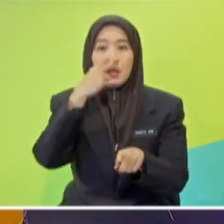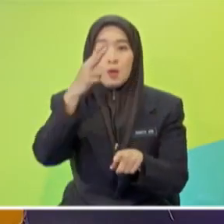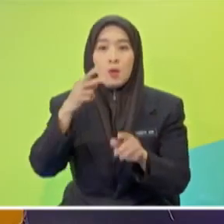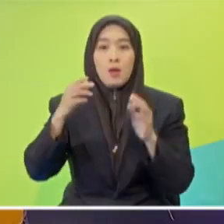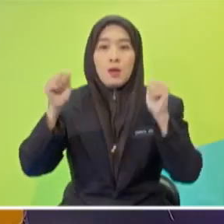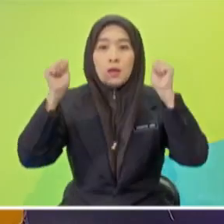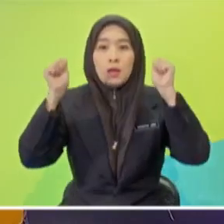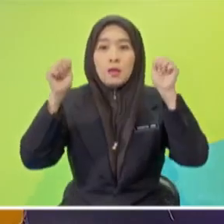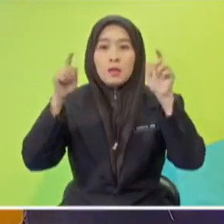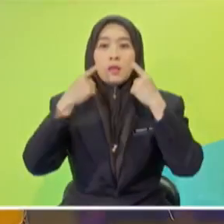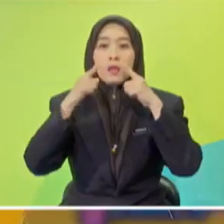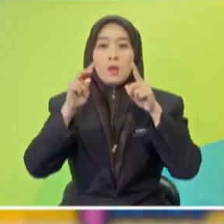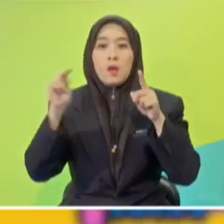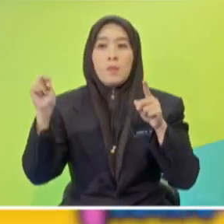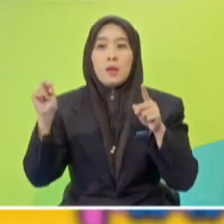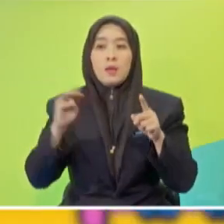masing-masing